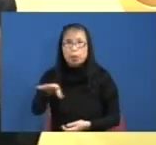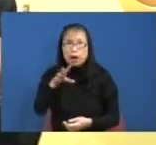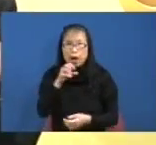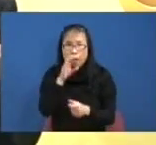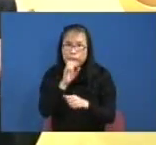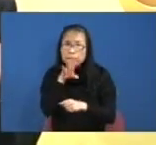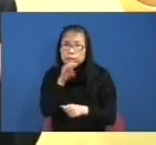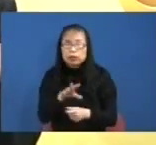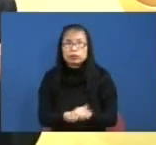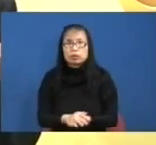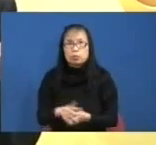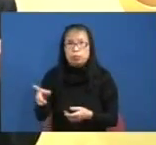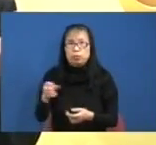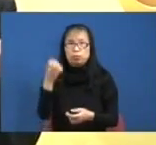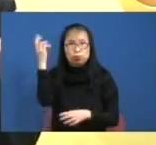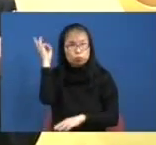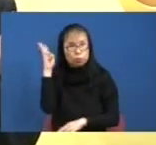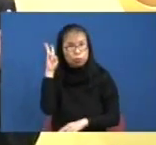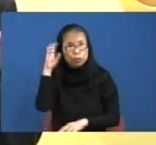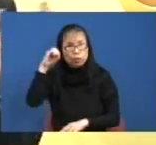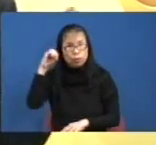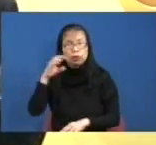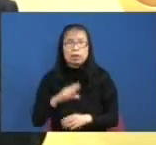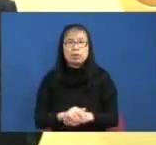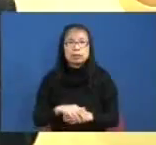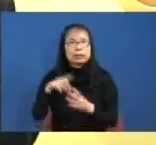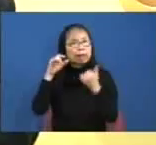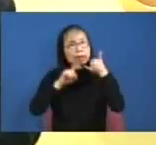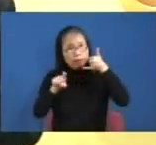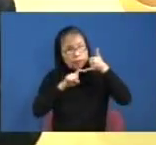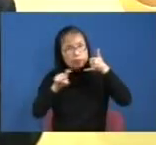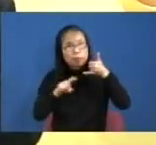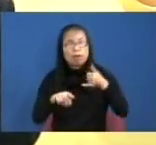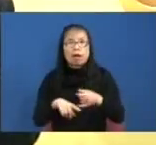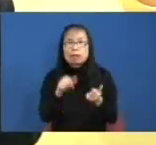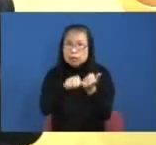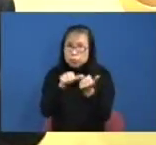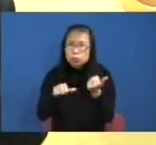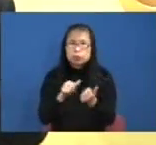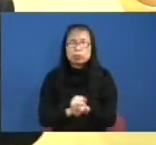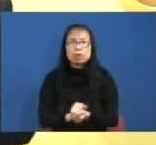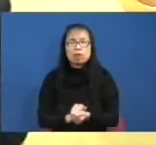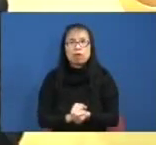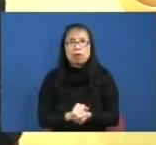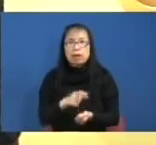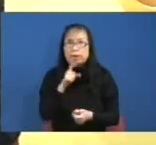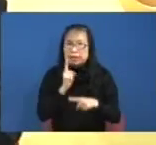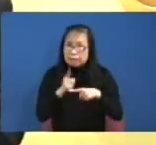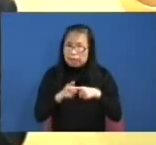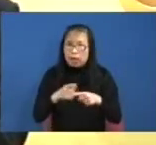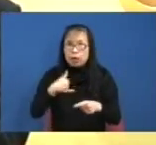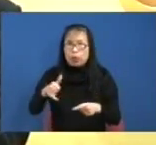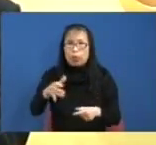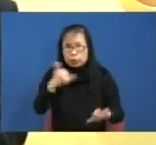到你個區嘅一啲選民打電話俾你，話方議員係咪真係要去